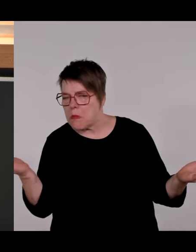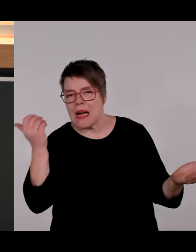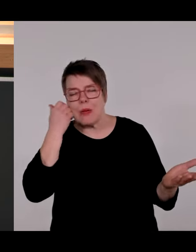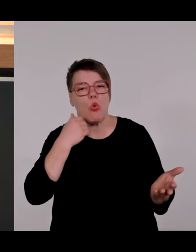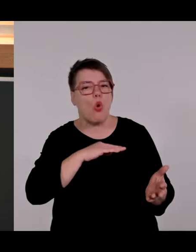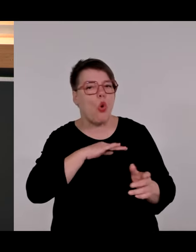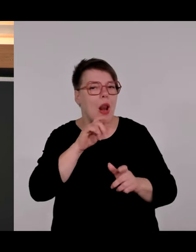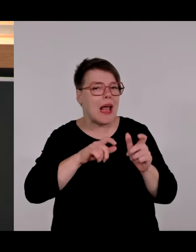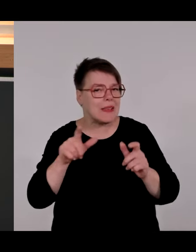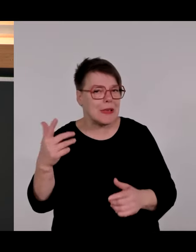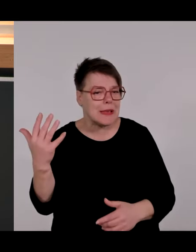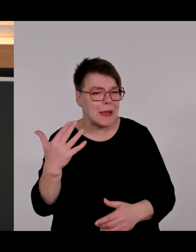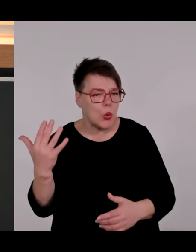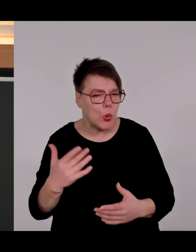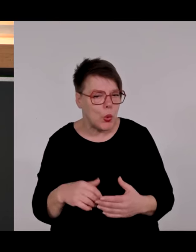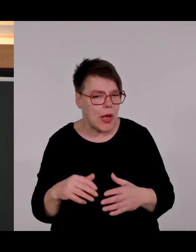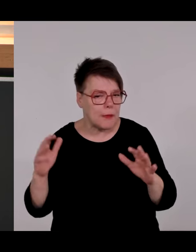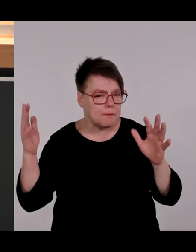sein. Und